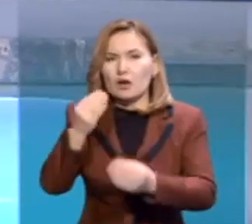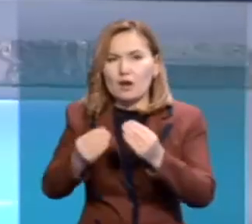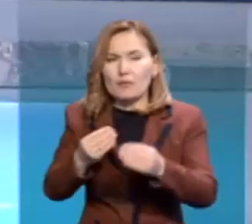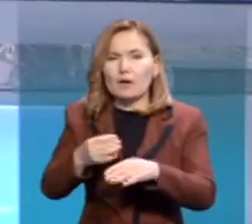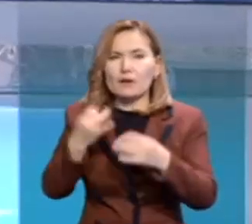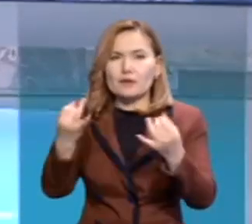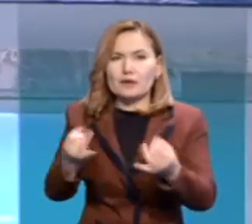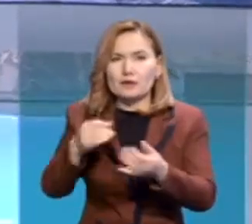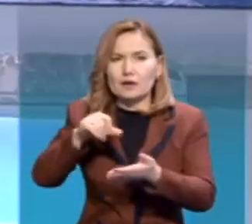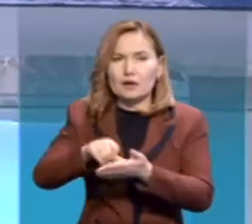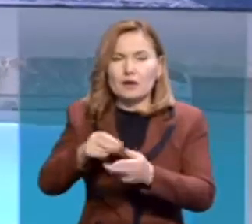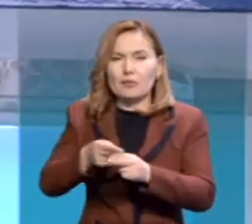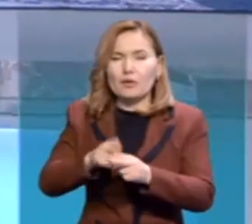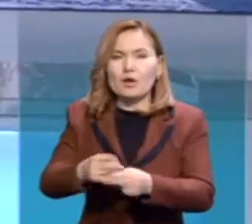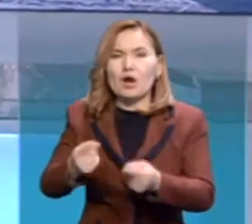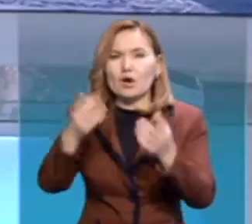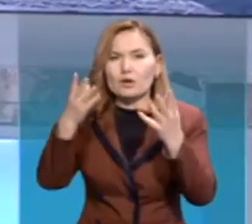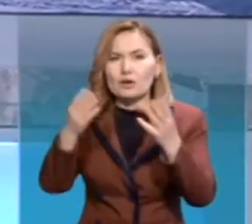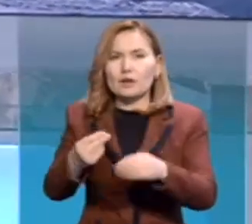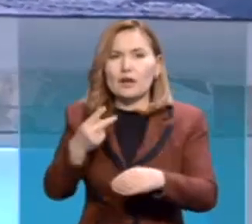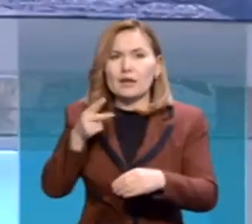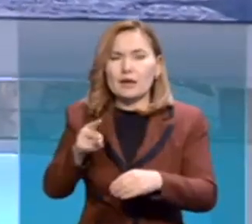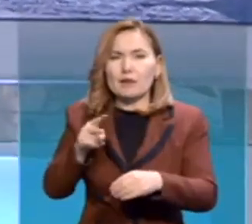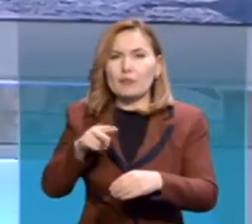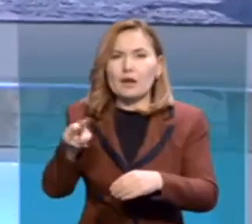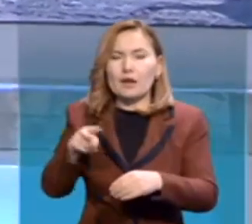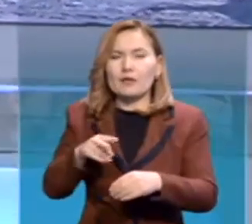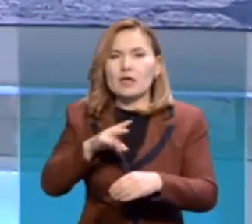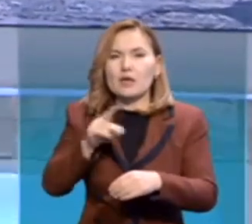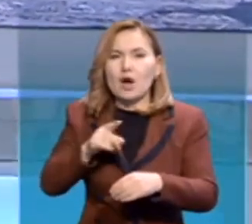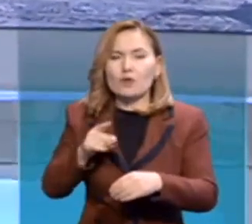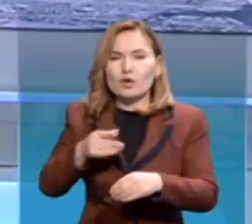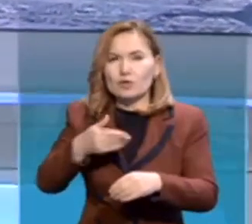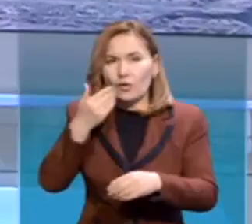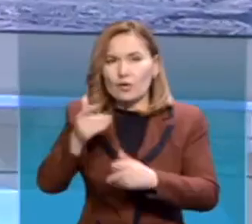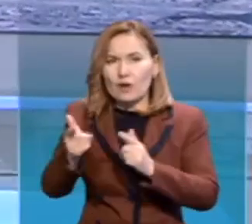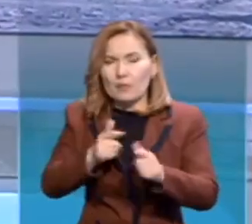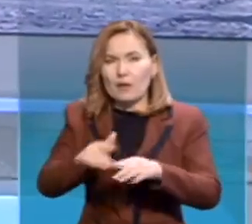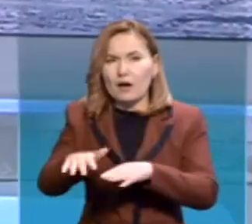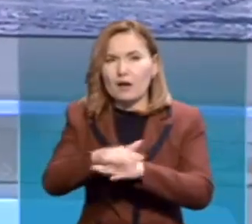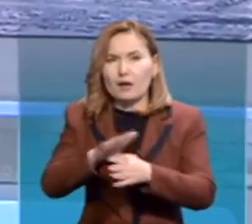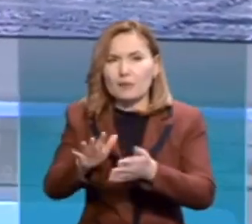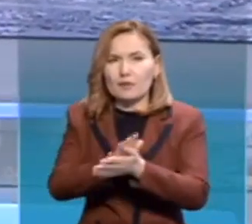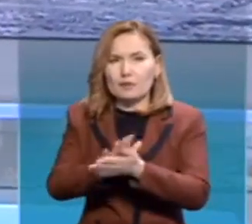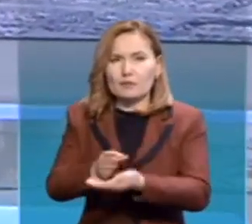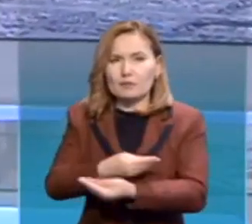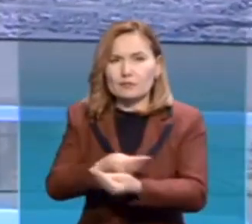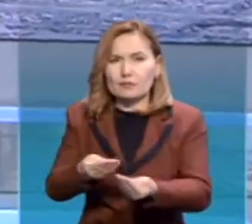қыздырса, ұлыстың ұлы күнінде 2000 литр Наурыз көже әзірленіп, жұртқа тегін таратылды.